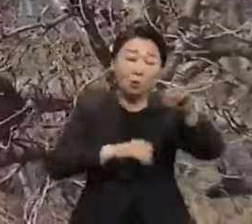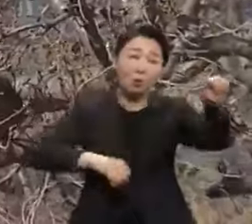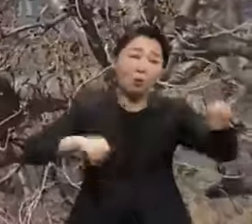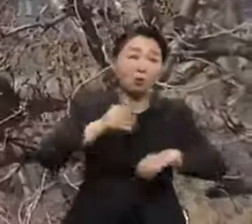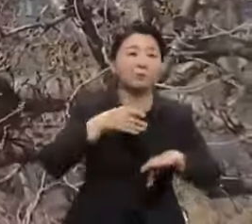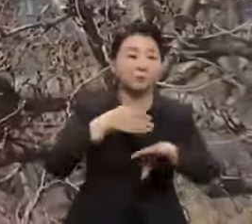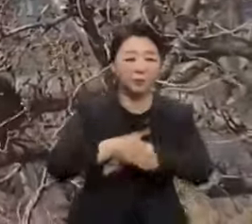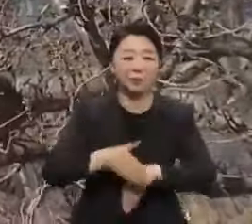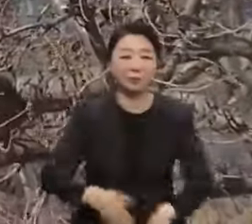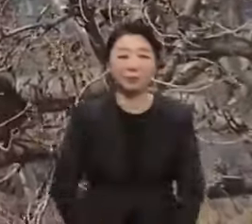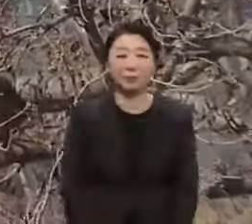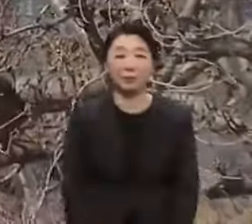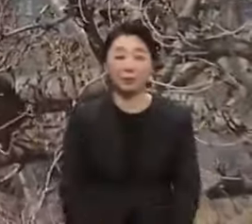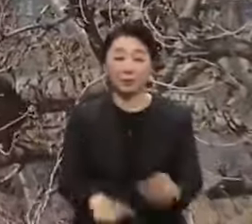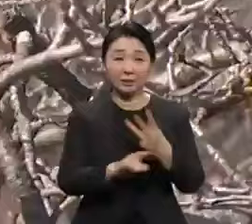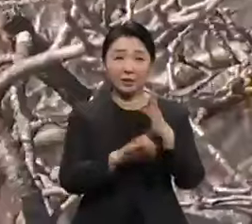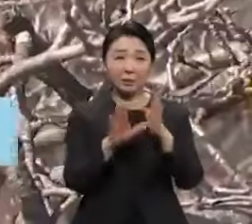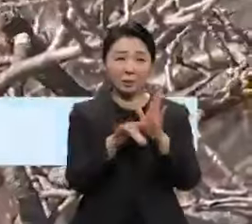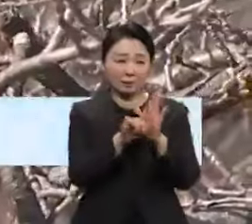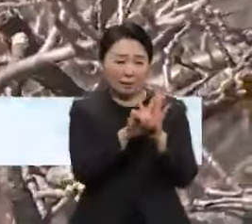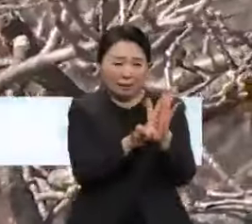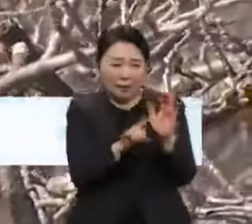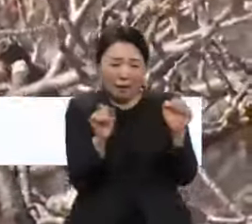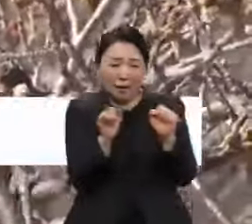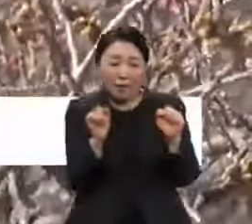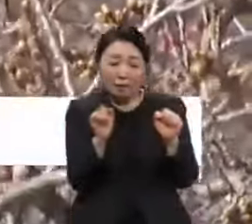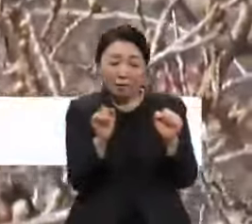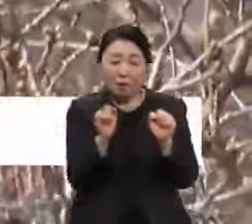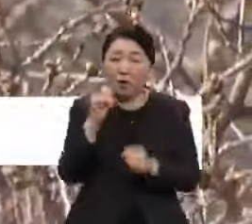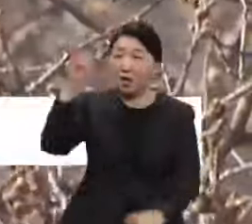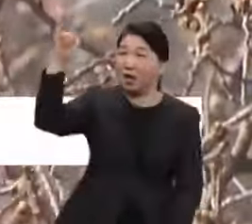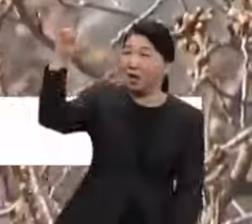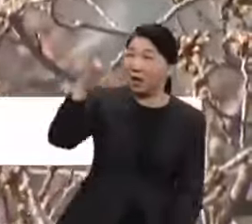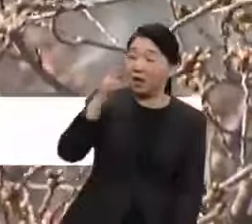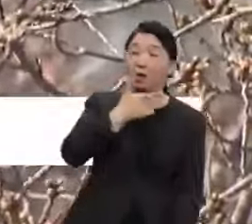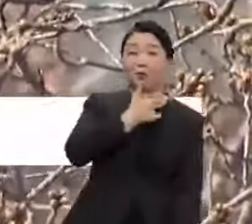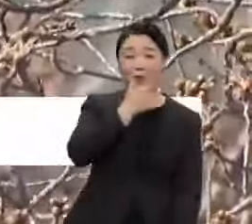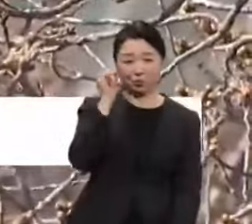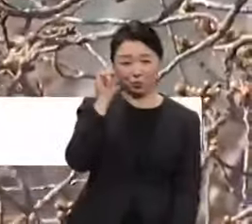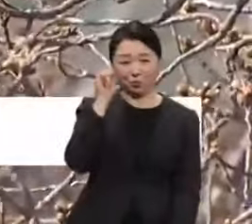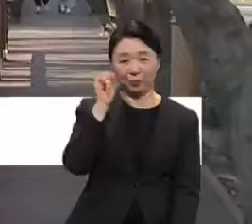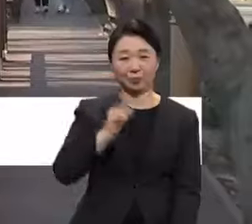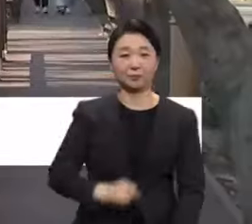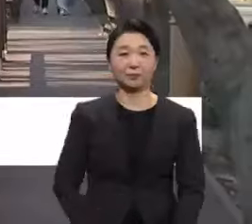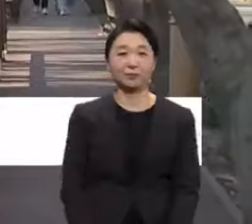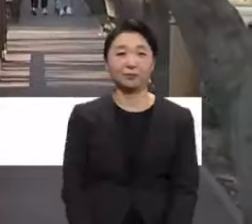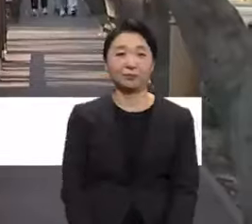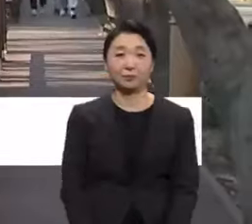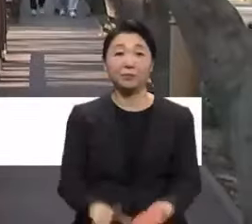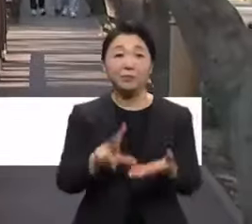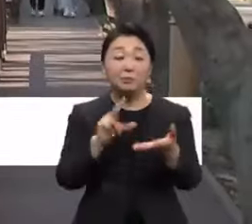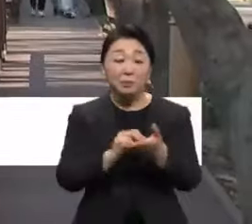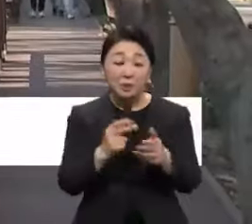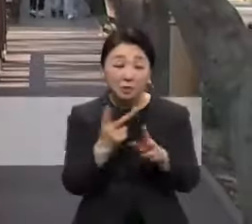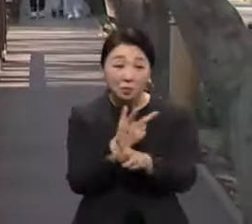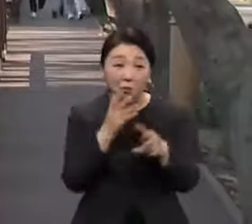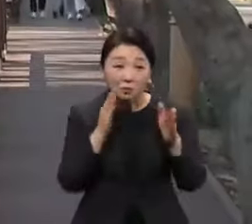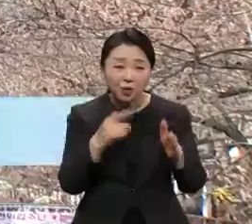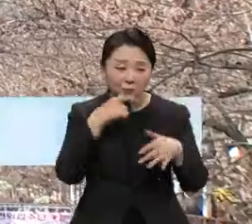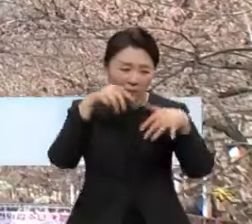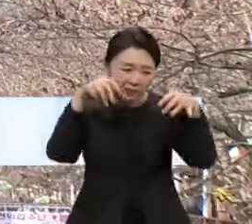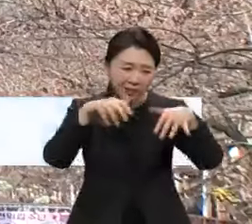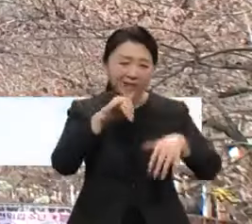갔습니다 3월 들어 기온이 낮았던 데다 일조시간이 부족했던 영향이 컸습니다 문제는 이번 주 내내